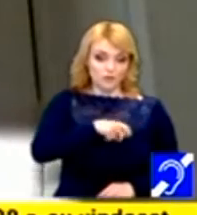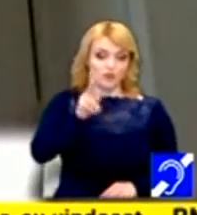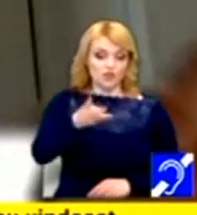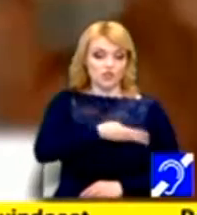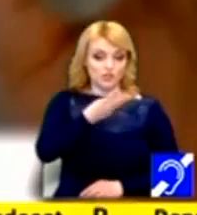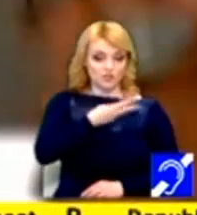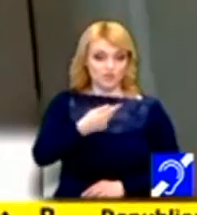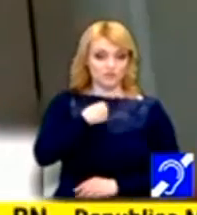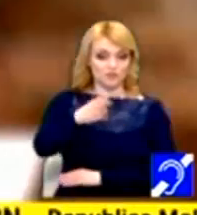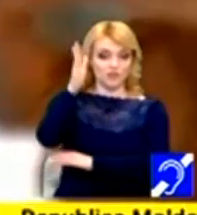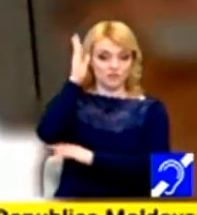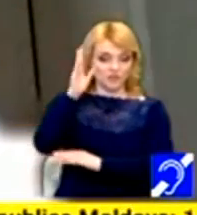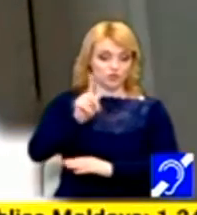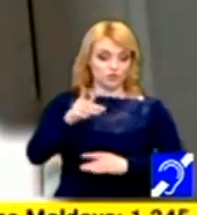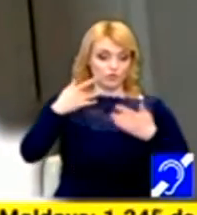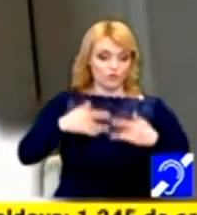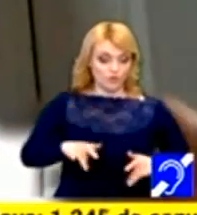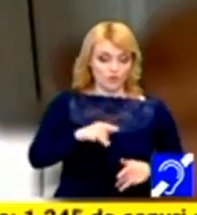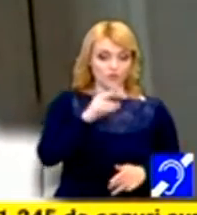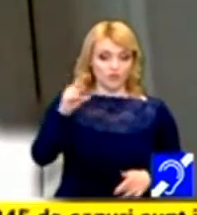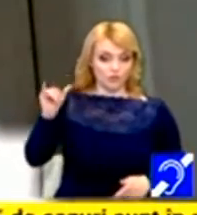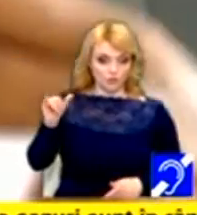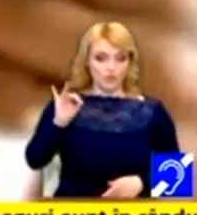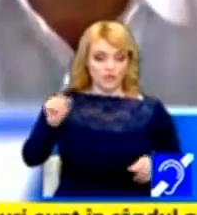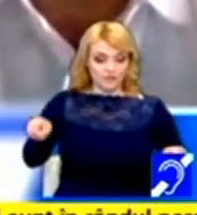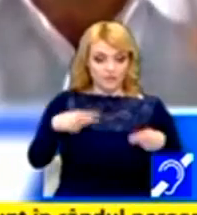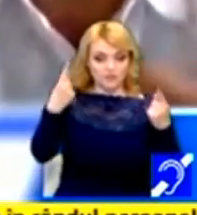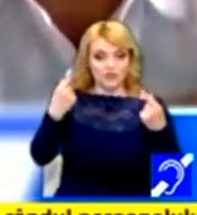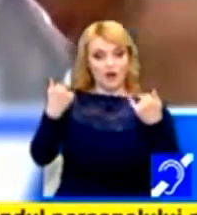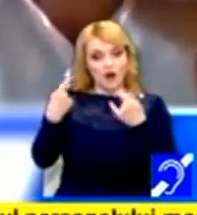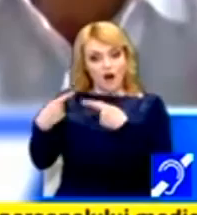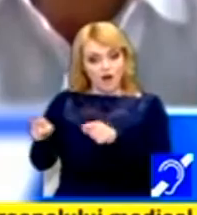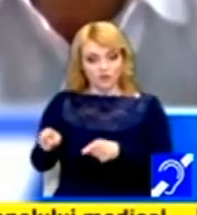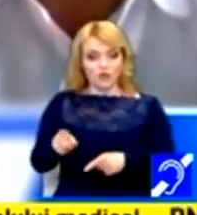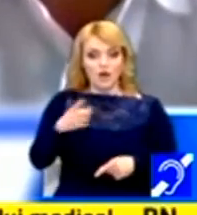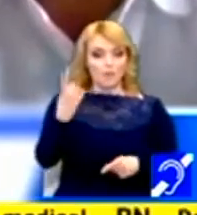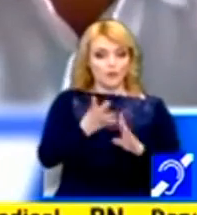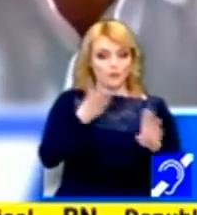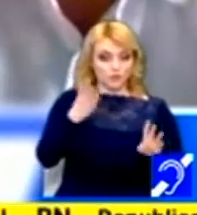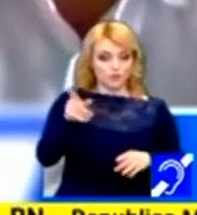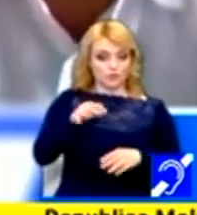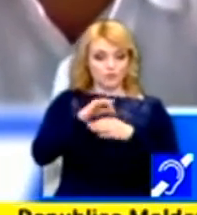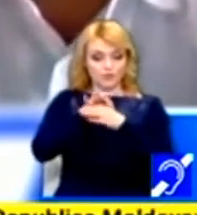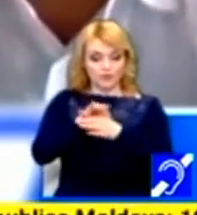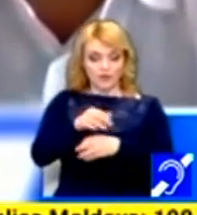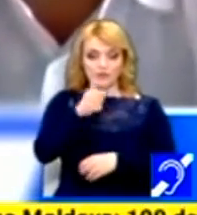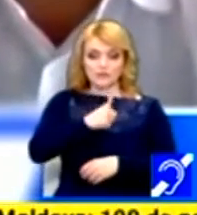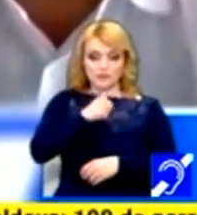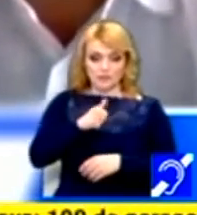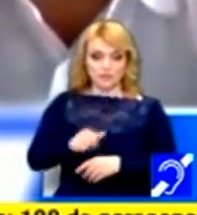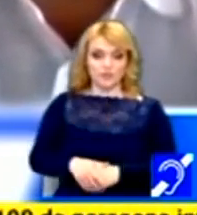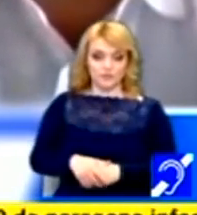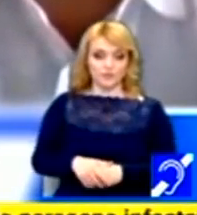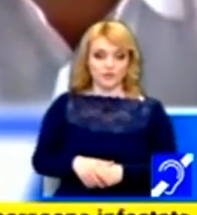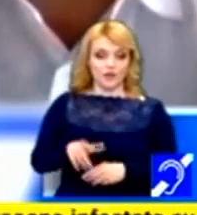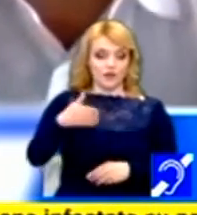dori să asigure votul pentru demiterea guvernului Chicu și investirea altui executiv ar trebui mai întâi să treacă un test. Mai exact, platforma